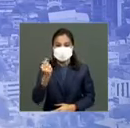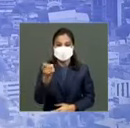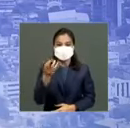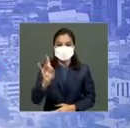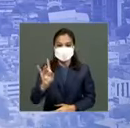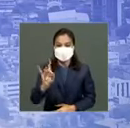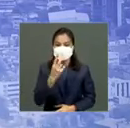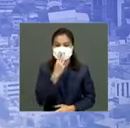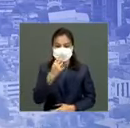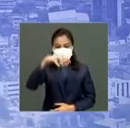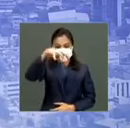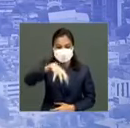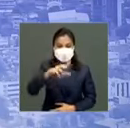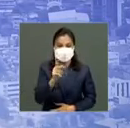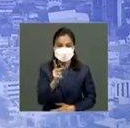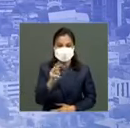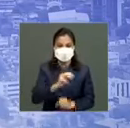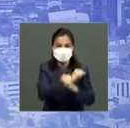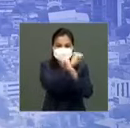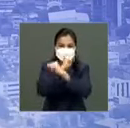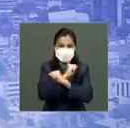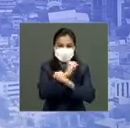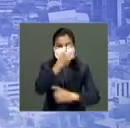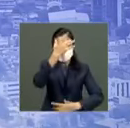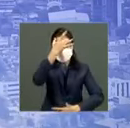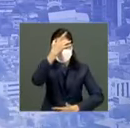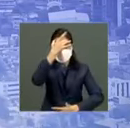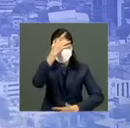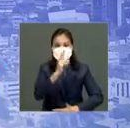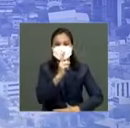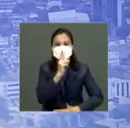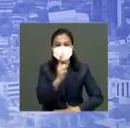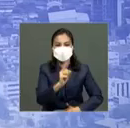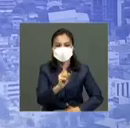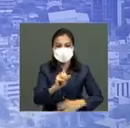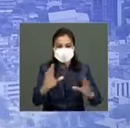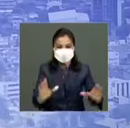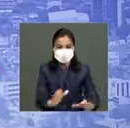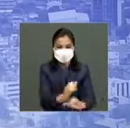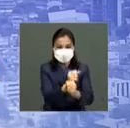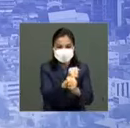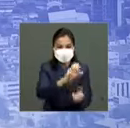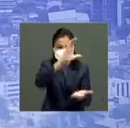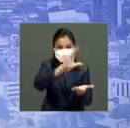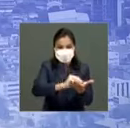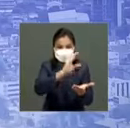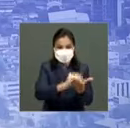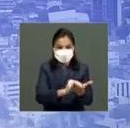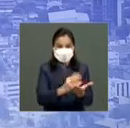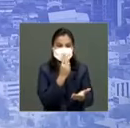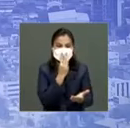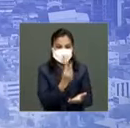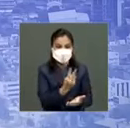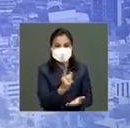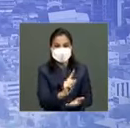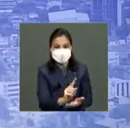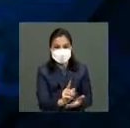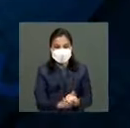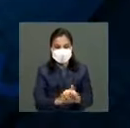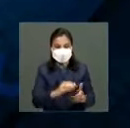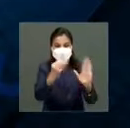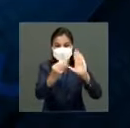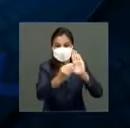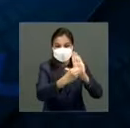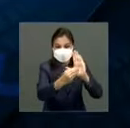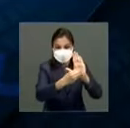รมควบคุมโรคโดยทางกองระบาดวิทยาได้สรุปข้อมูลตัวเลขมาให้ได้รับทราบนะครับกรุงเทพมหาน